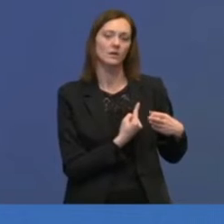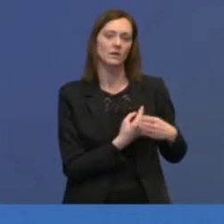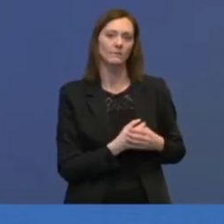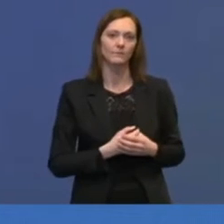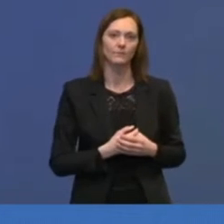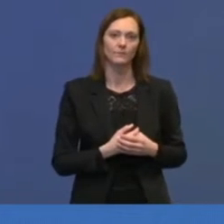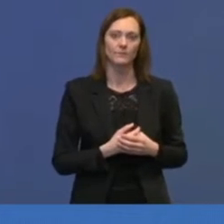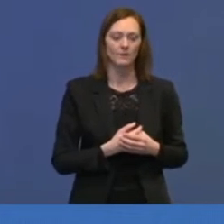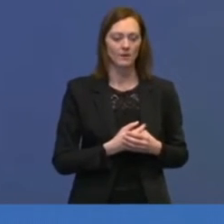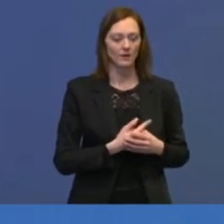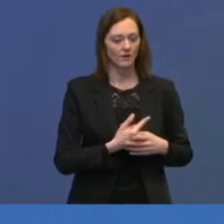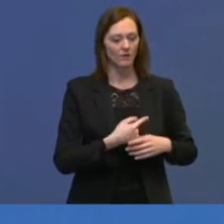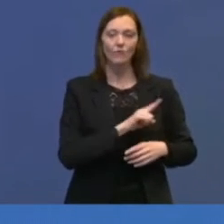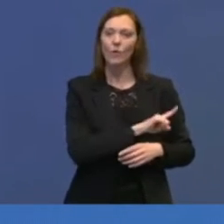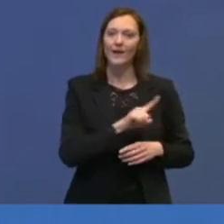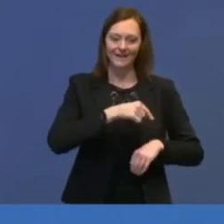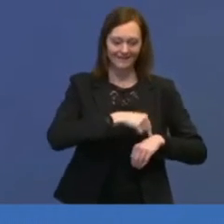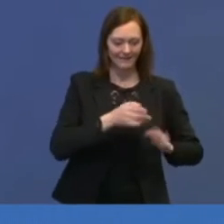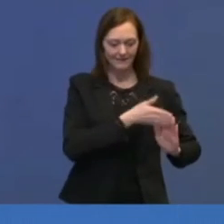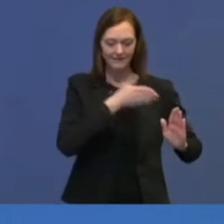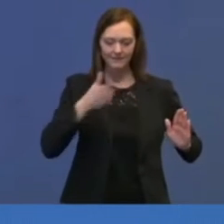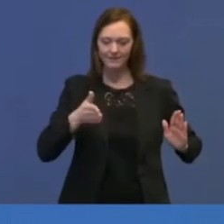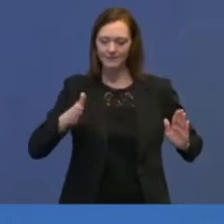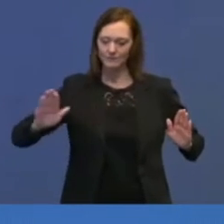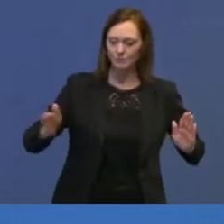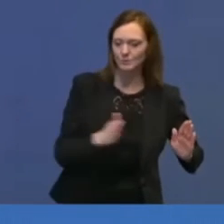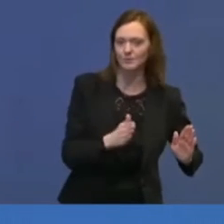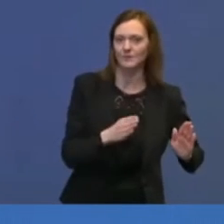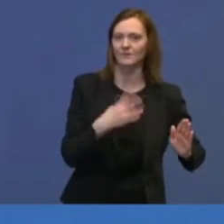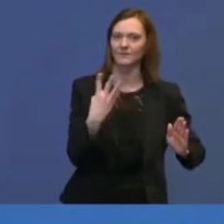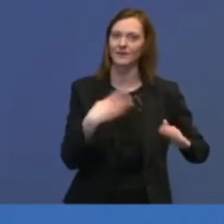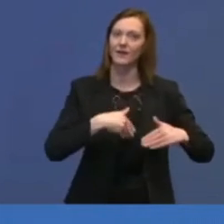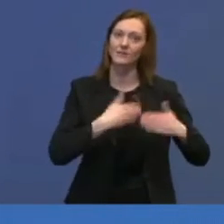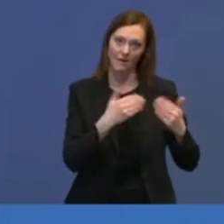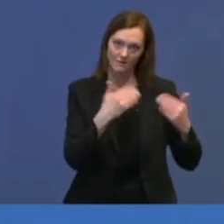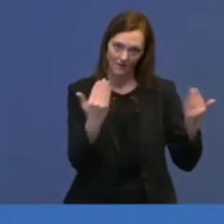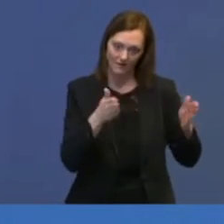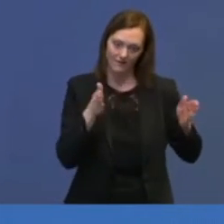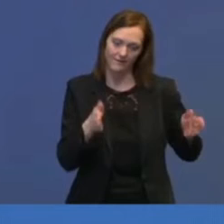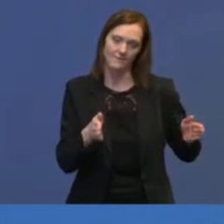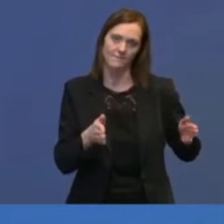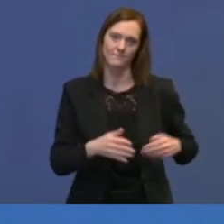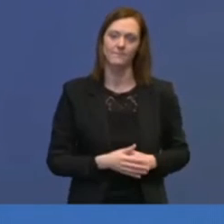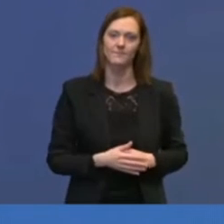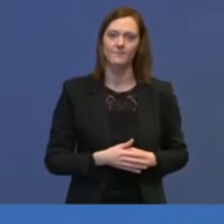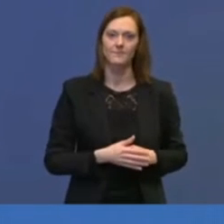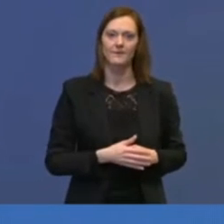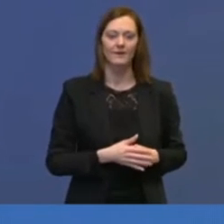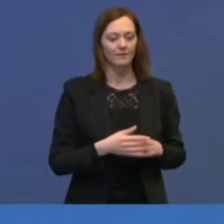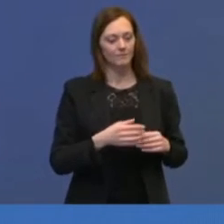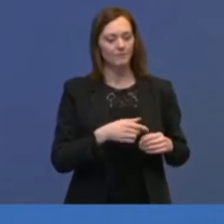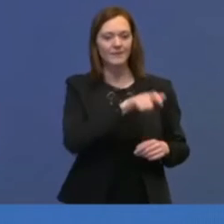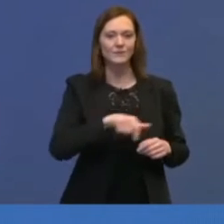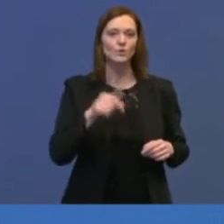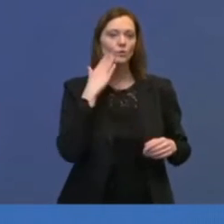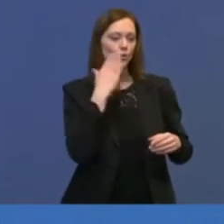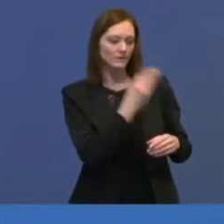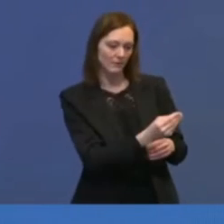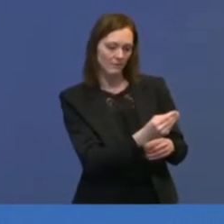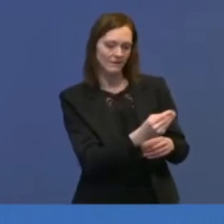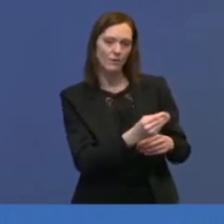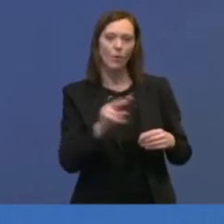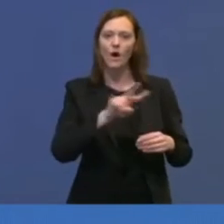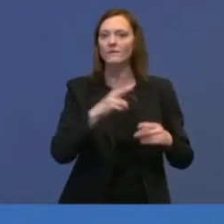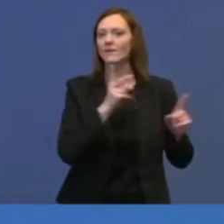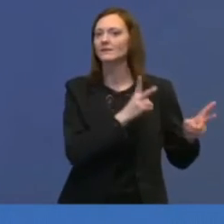Wa selle gabiye waktiga gounu u bihidda oo afrmaalmo aya lagart digay. Datka guri ga laddigan amas di kale u gudow waxa